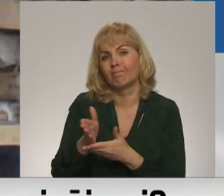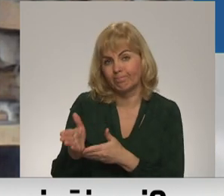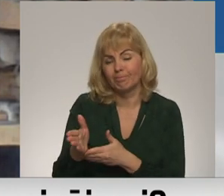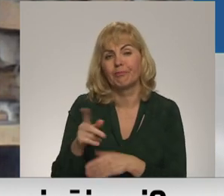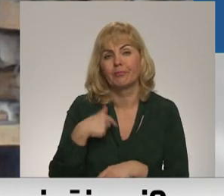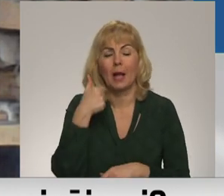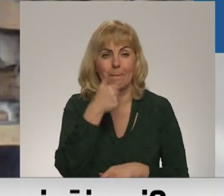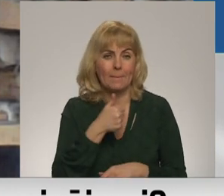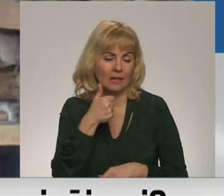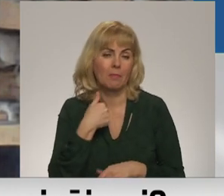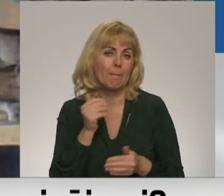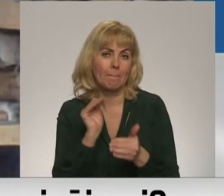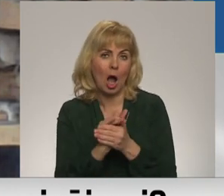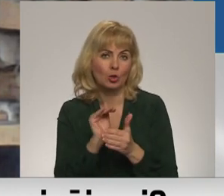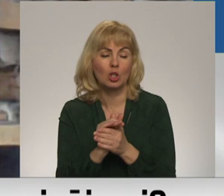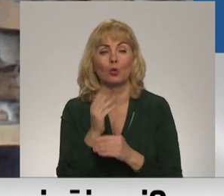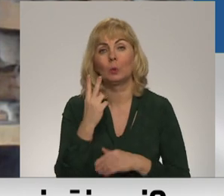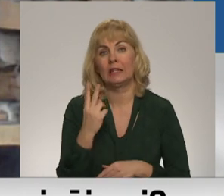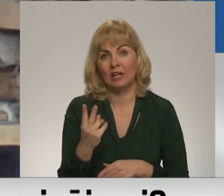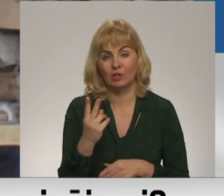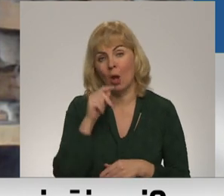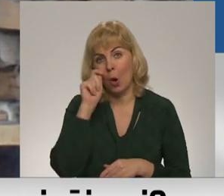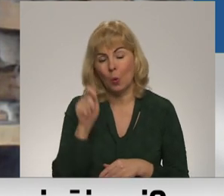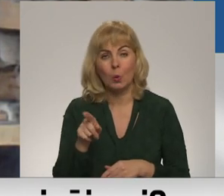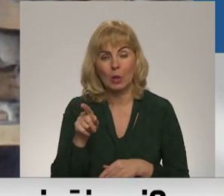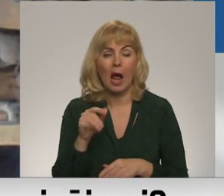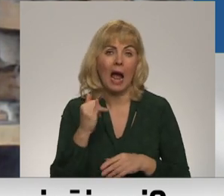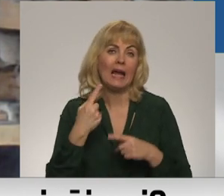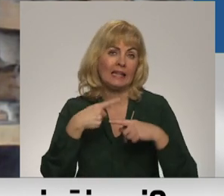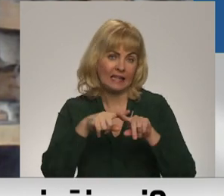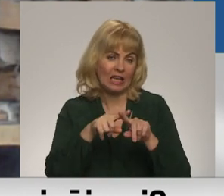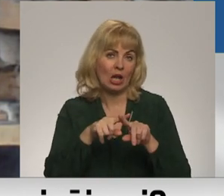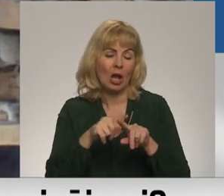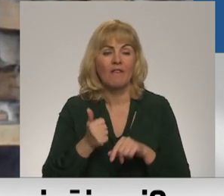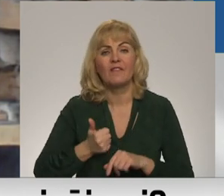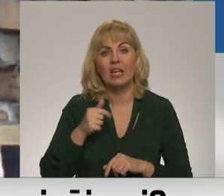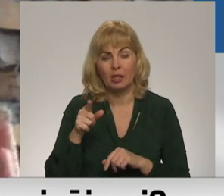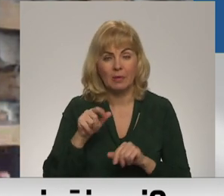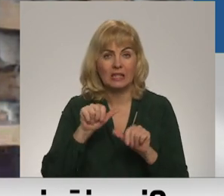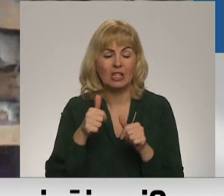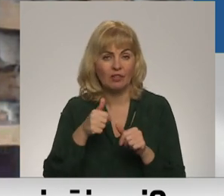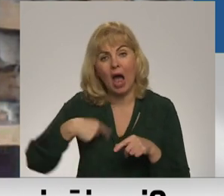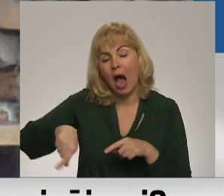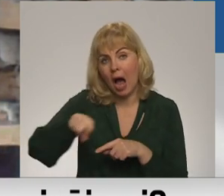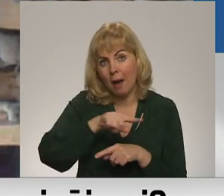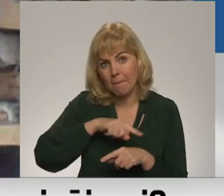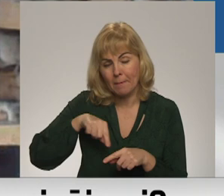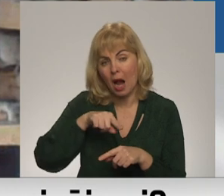pazīstu vismaz divus Ukraiņu IT uzņēmumus, kas ir izveidojuši apkārt sev savākuši tādas